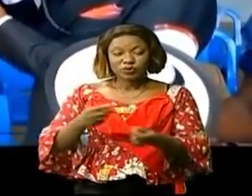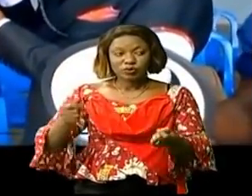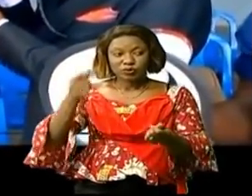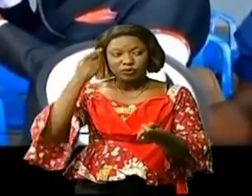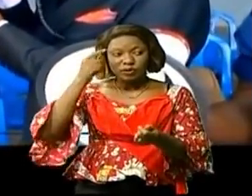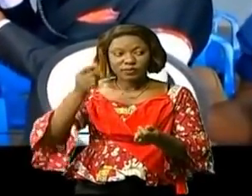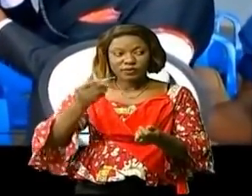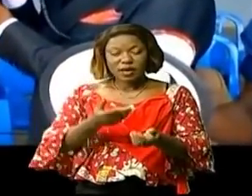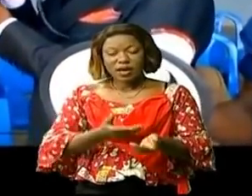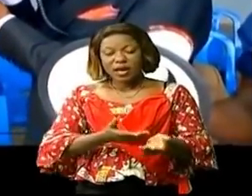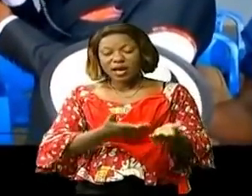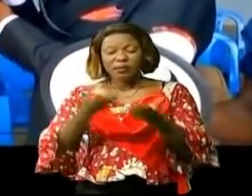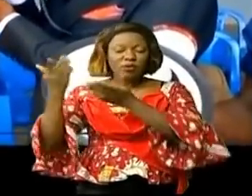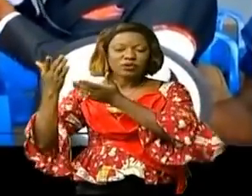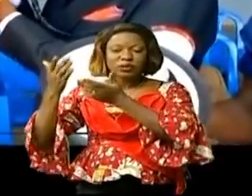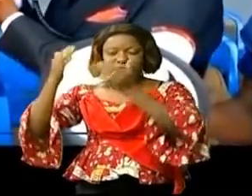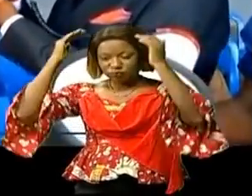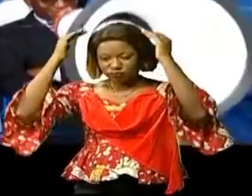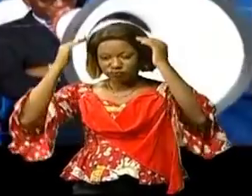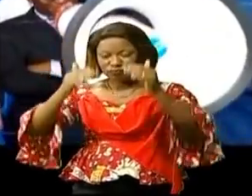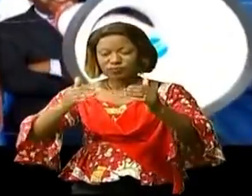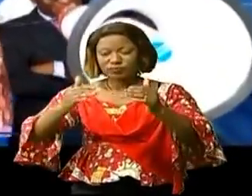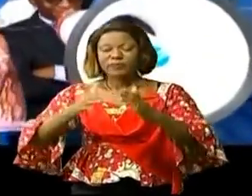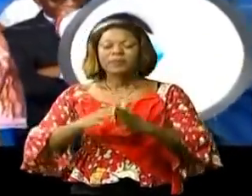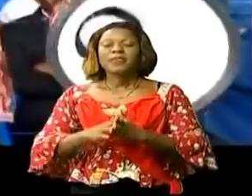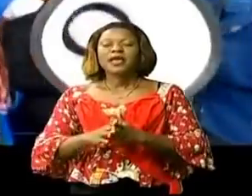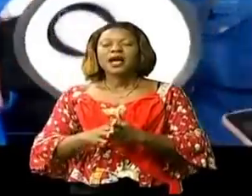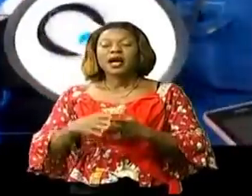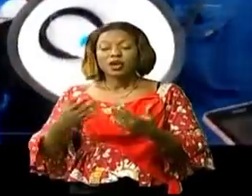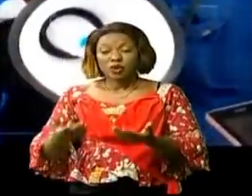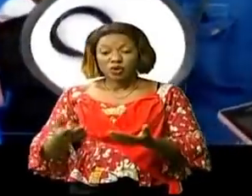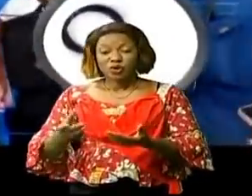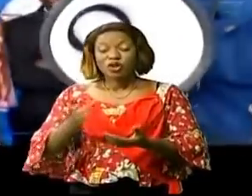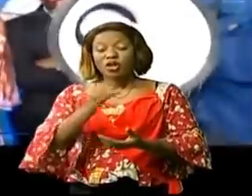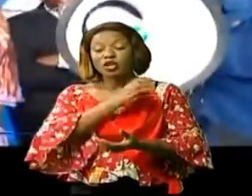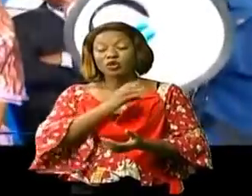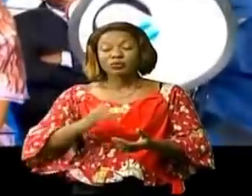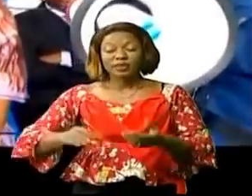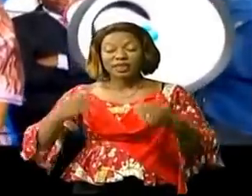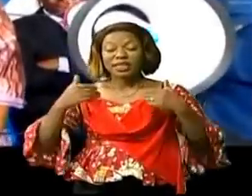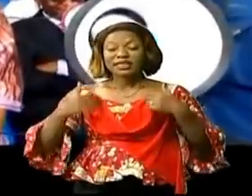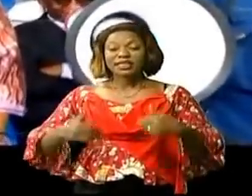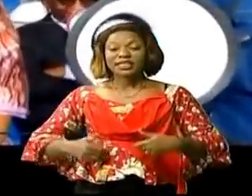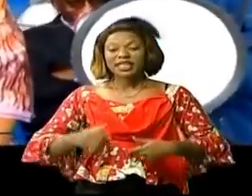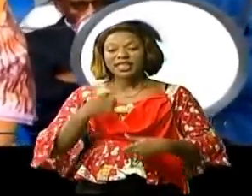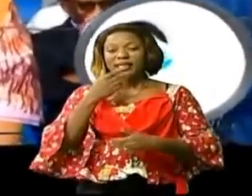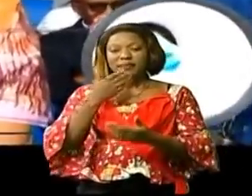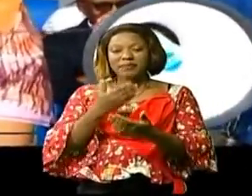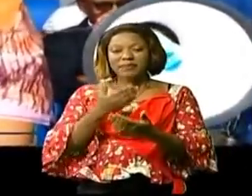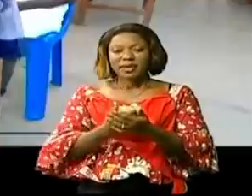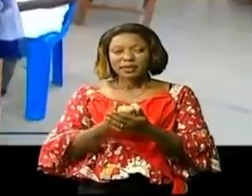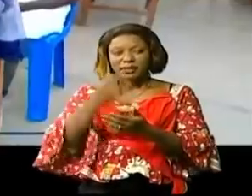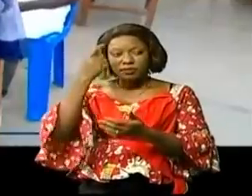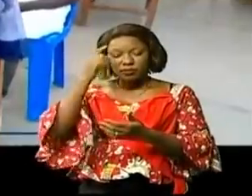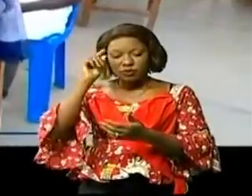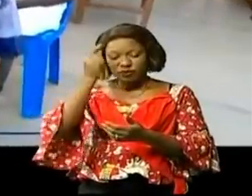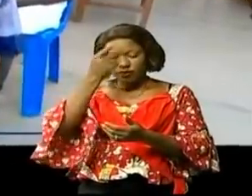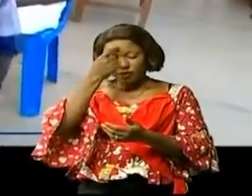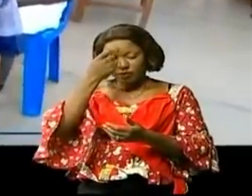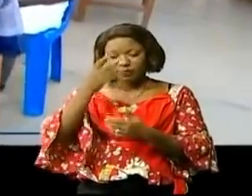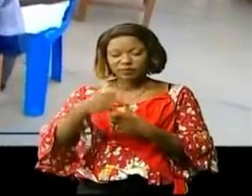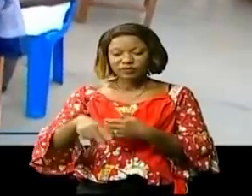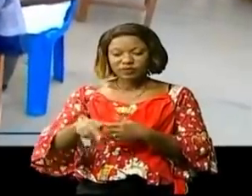l'hôpital général de référence de Kabondo. Le commissaire à la santé a remercié le gouvernement provincial à